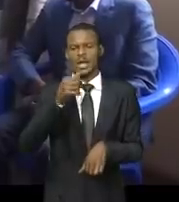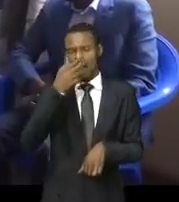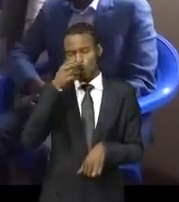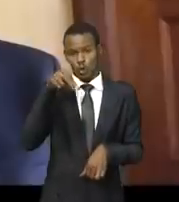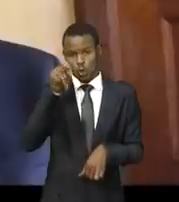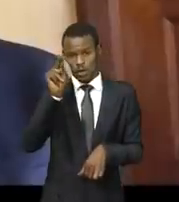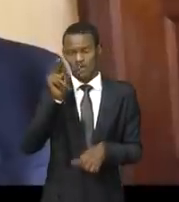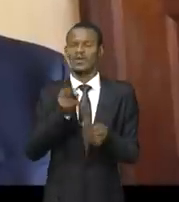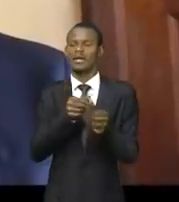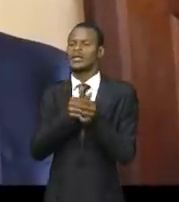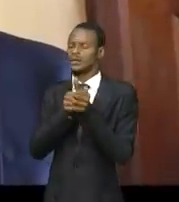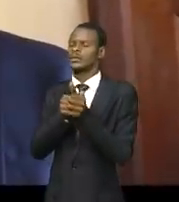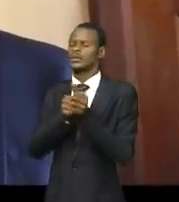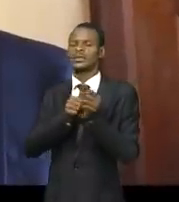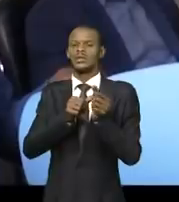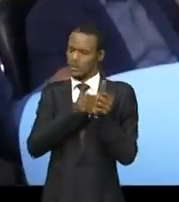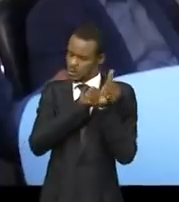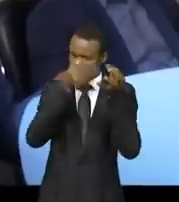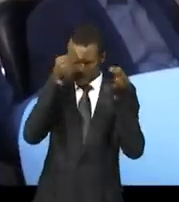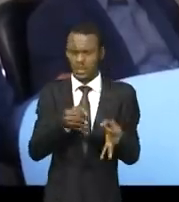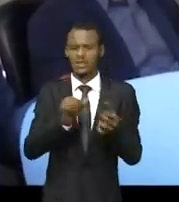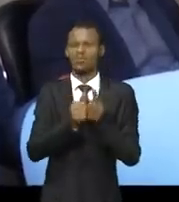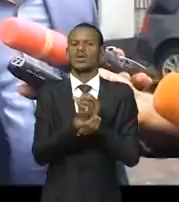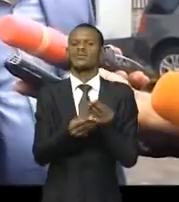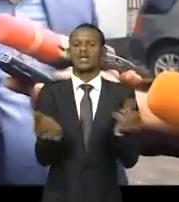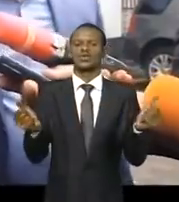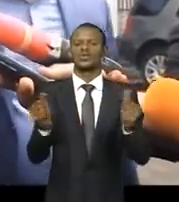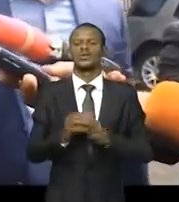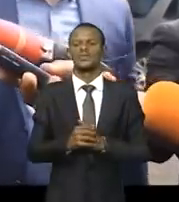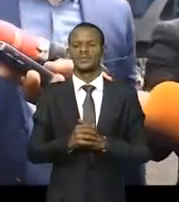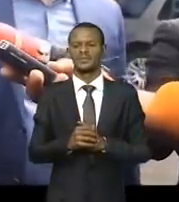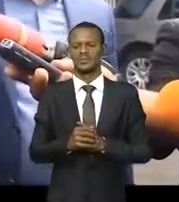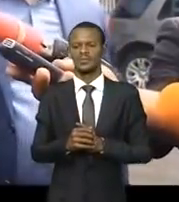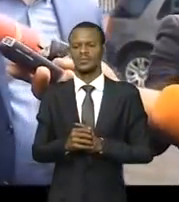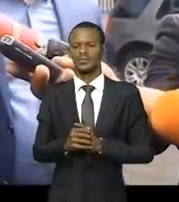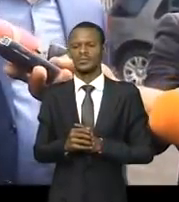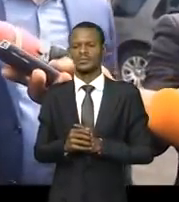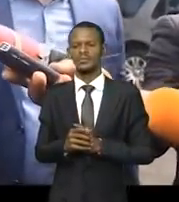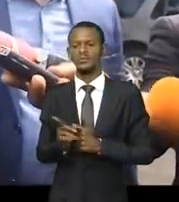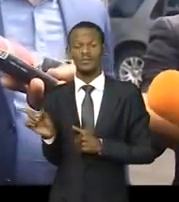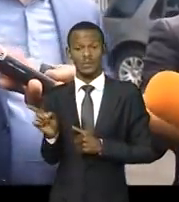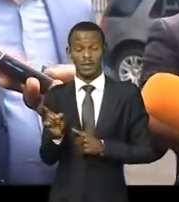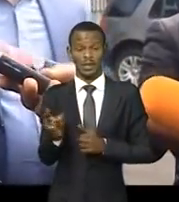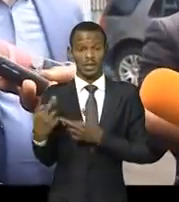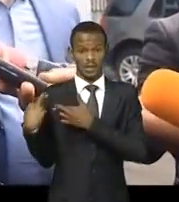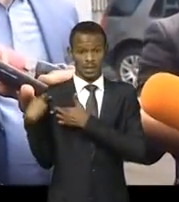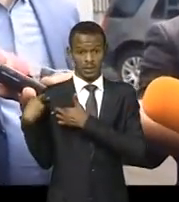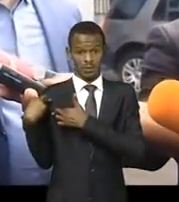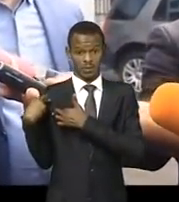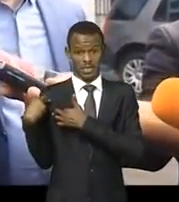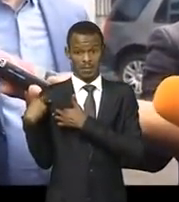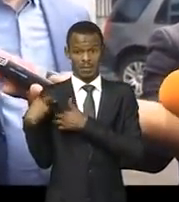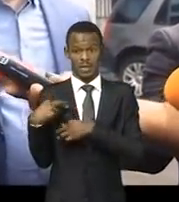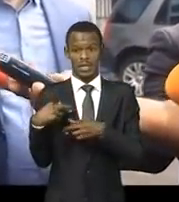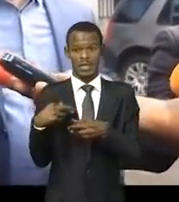Kassindi, se sont exprimés à cet effet. Cette démarche s'inscrit vraiment dans l'état de droit. Chercher à faire